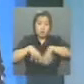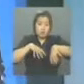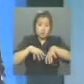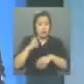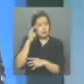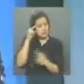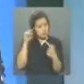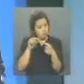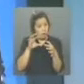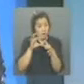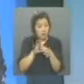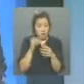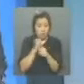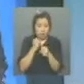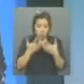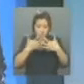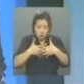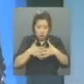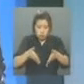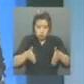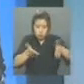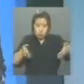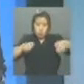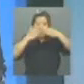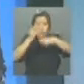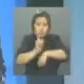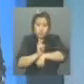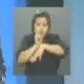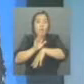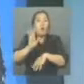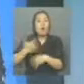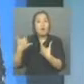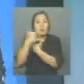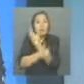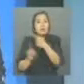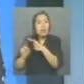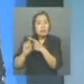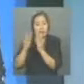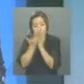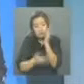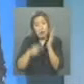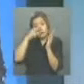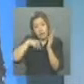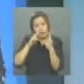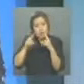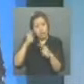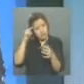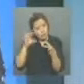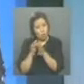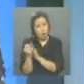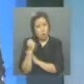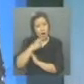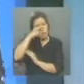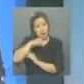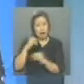ไฟฟ้านิวเคลียร์ของประเทศเพื่อนบ้านขณะเดียวกันนักวิชาการแสดงความเป็นห่วงถึงศักยภาพด้านพลังงานของไทยเมื่อเข้าสู่ความเป็นประชา